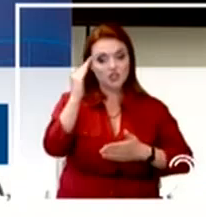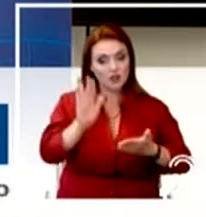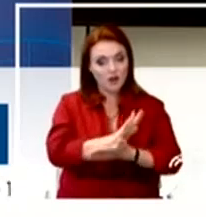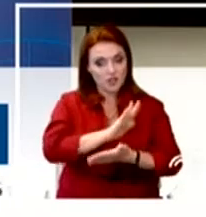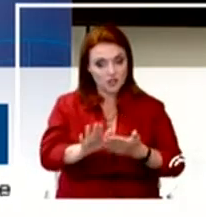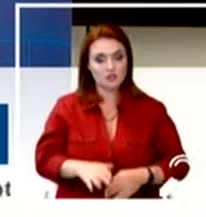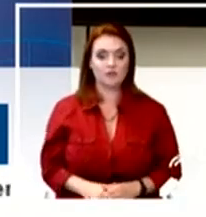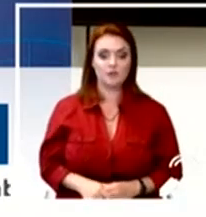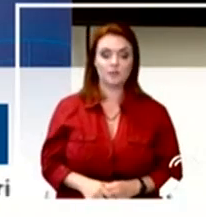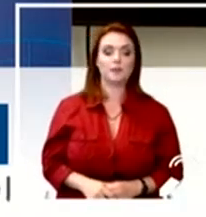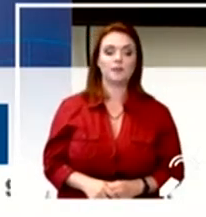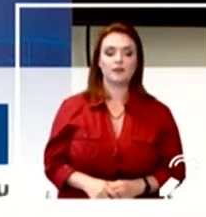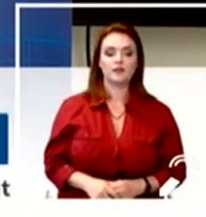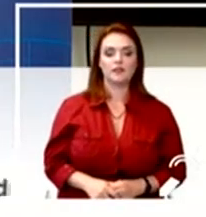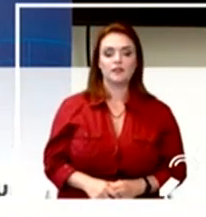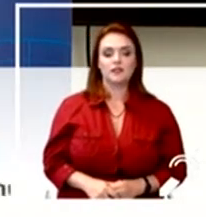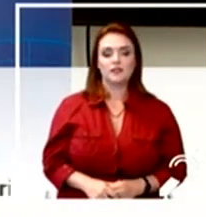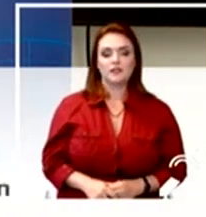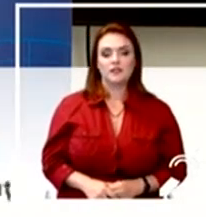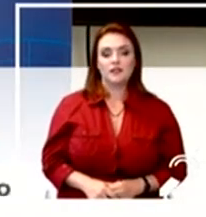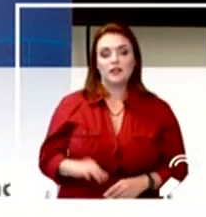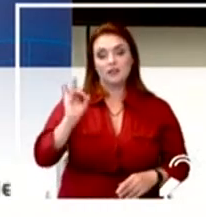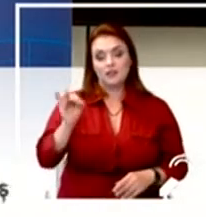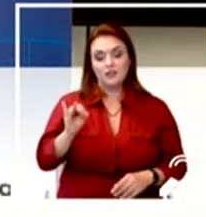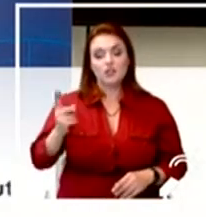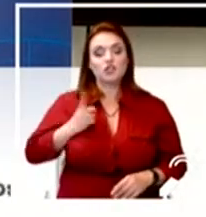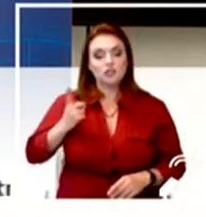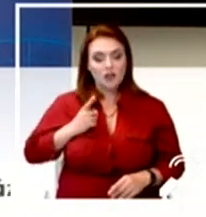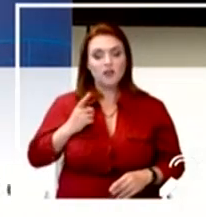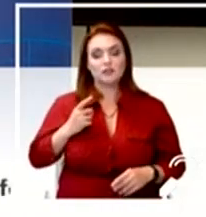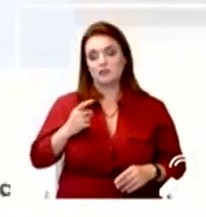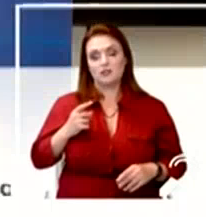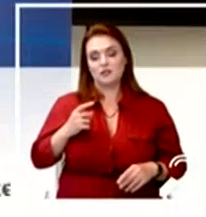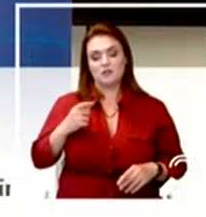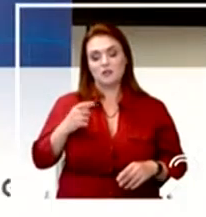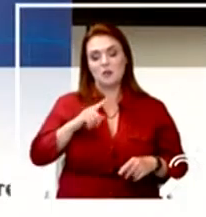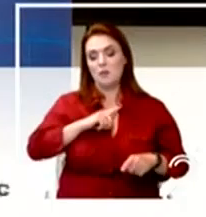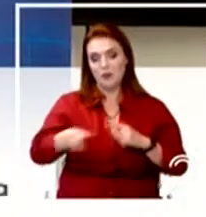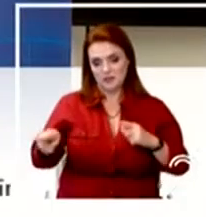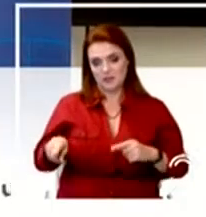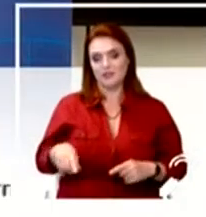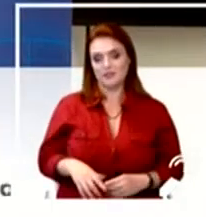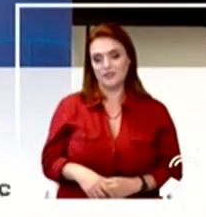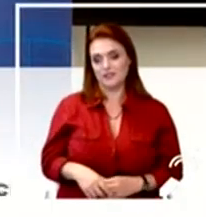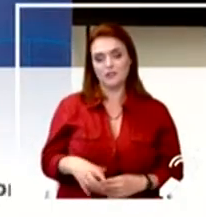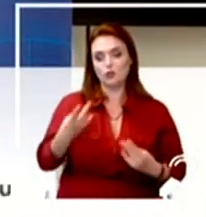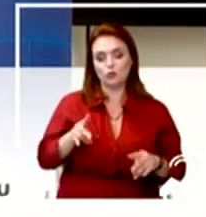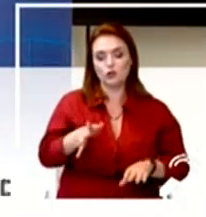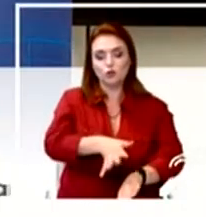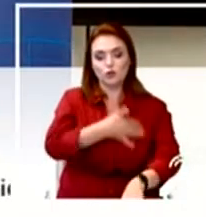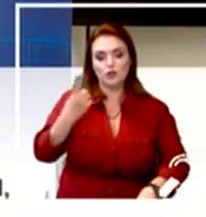linii de așteptare sau coadă de așteptare care este mult mai scurtă. În Republica Moldova vom avea și discuții directe cu